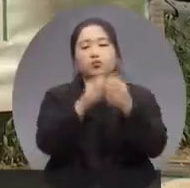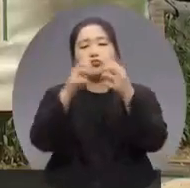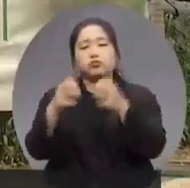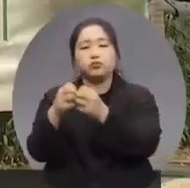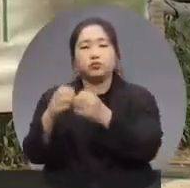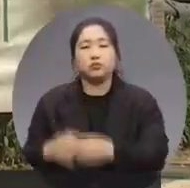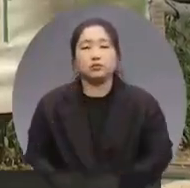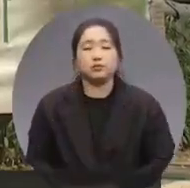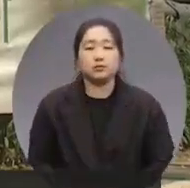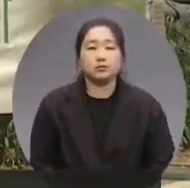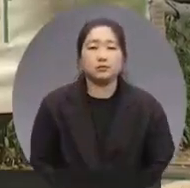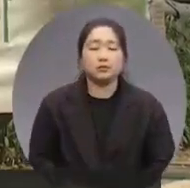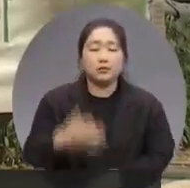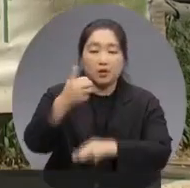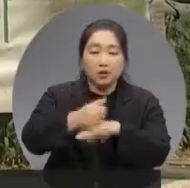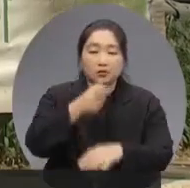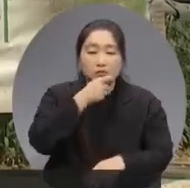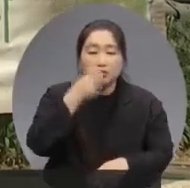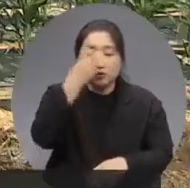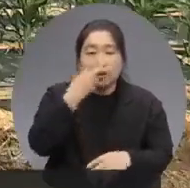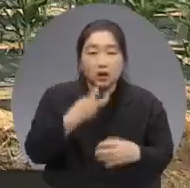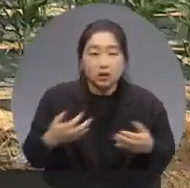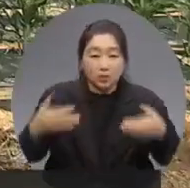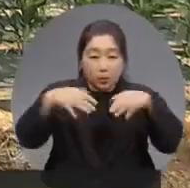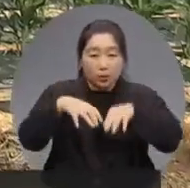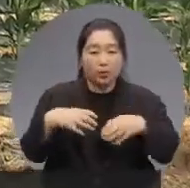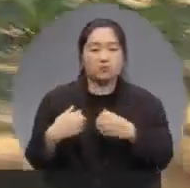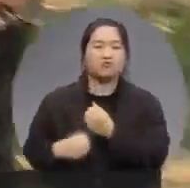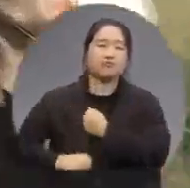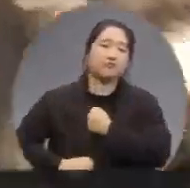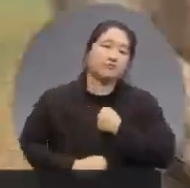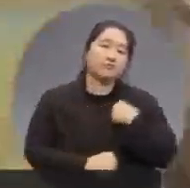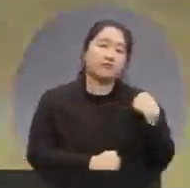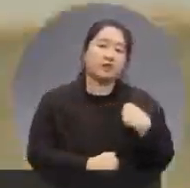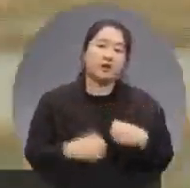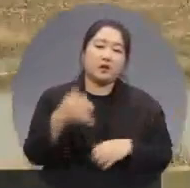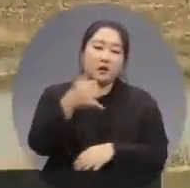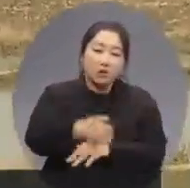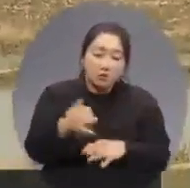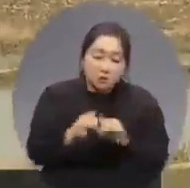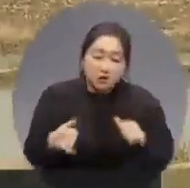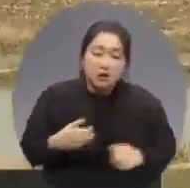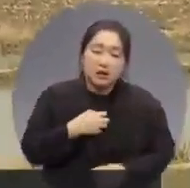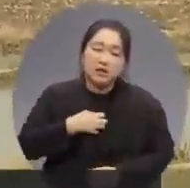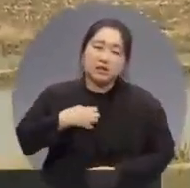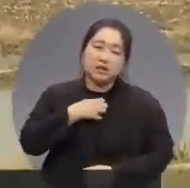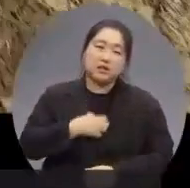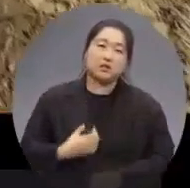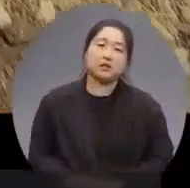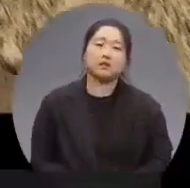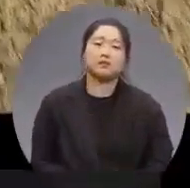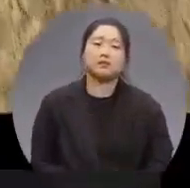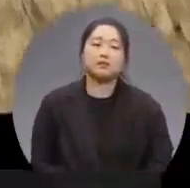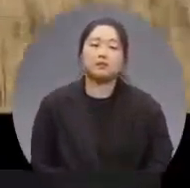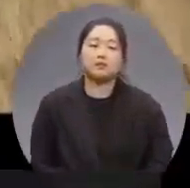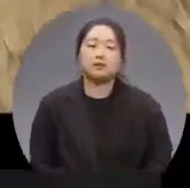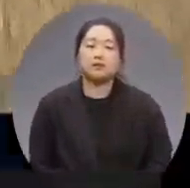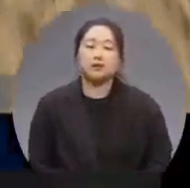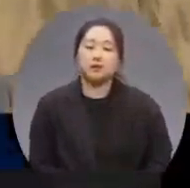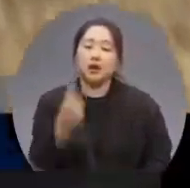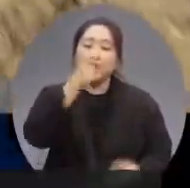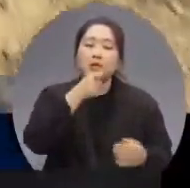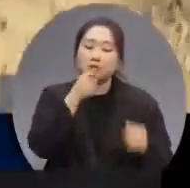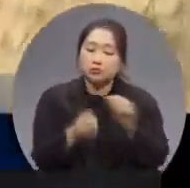마련입니다. 결국 물관리 기간의 대처는 안이했고 농심은 애가 탈 수밖에 없습니다. 하루빨리